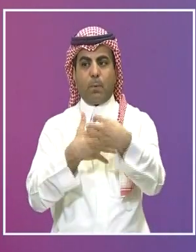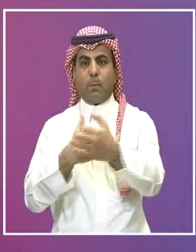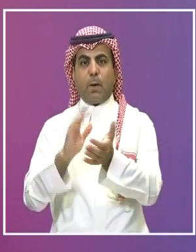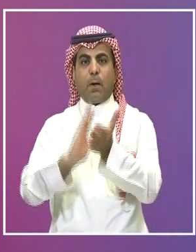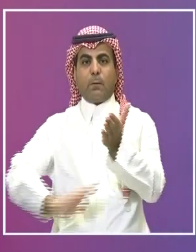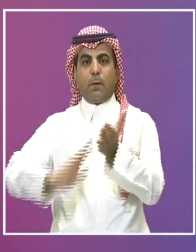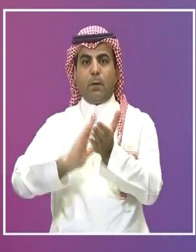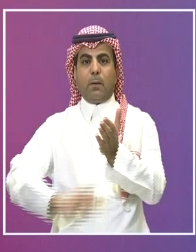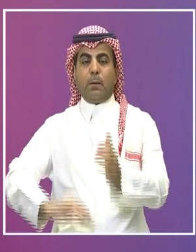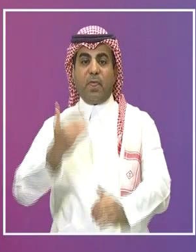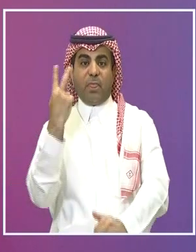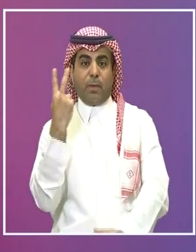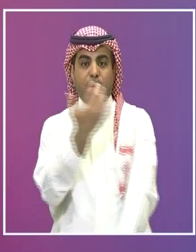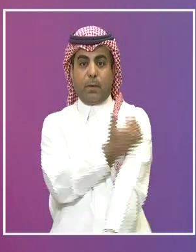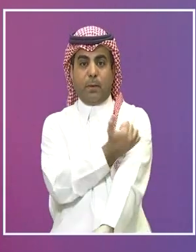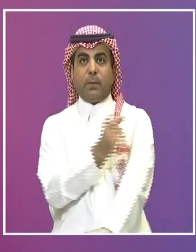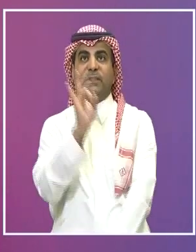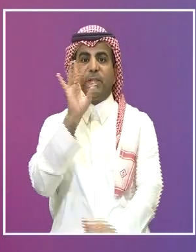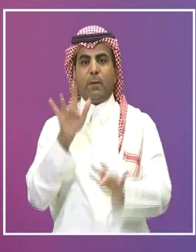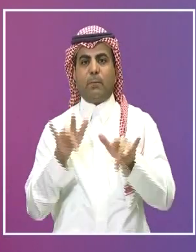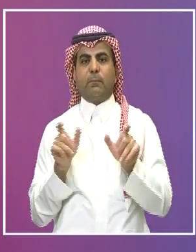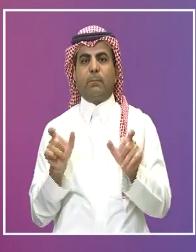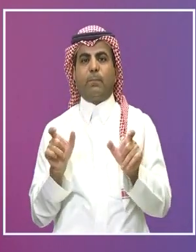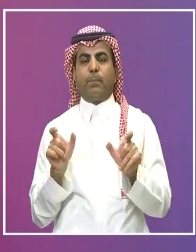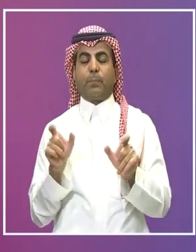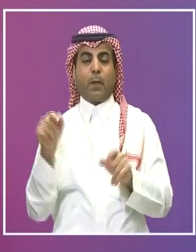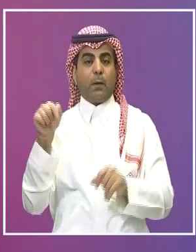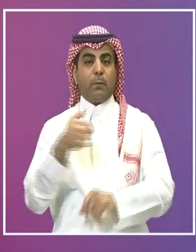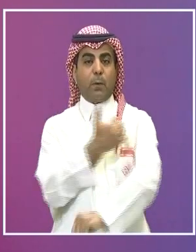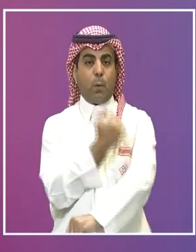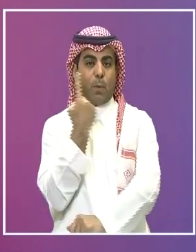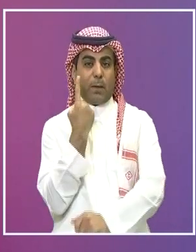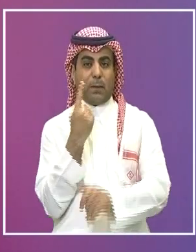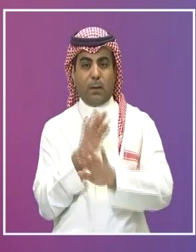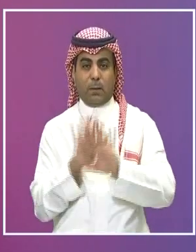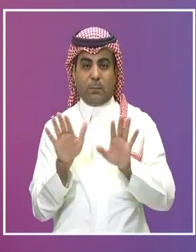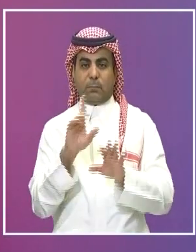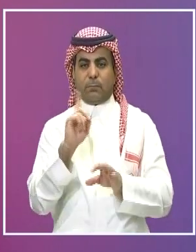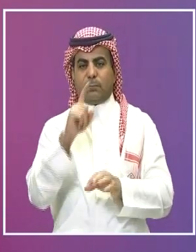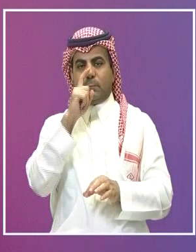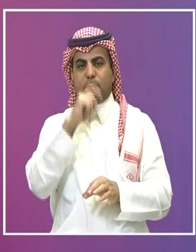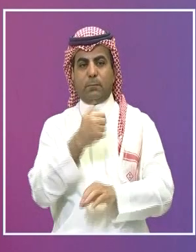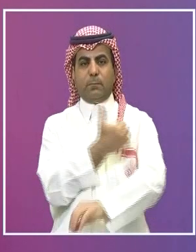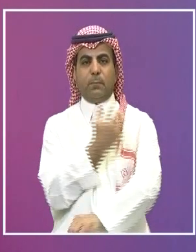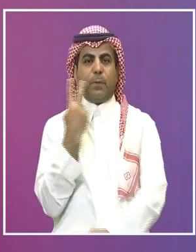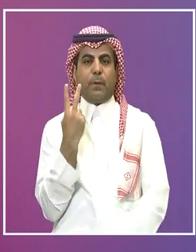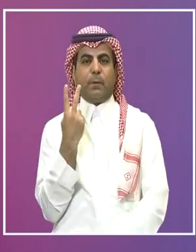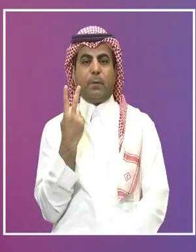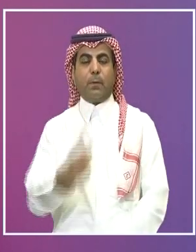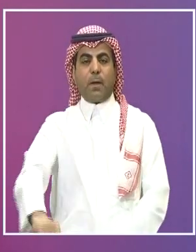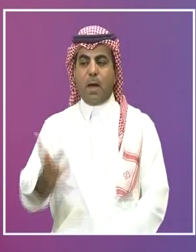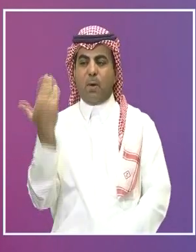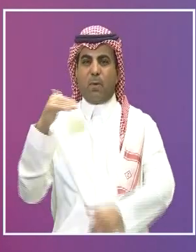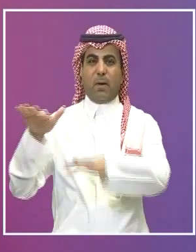ومستجدات في قضية اللقاحات، فجرعة واحدة لا تكفي. مناعة طبيعية ناتجة عن تعافي سابق